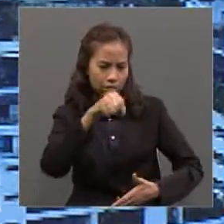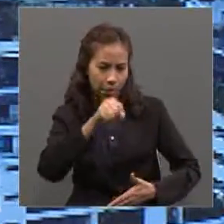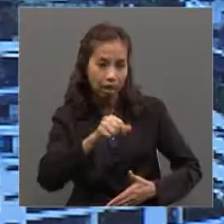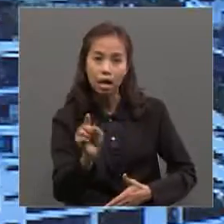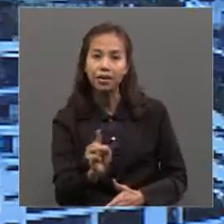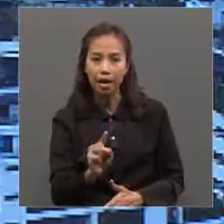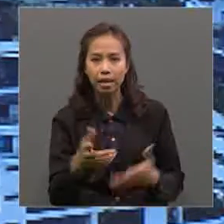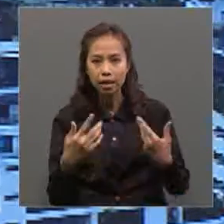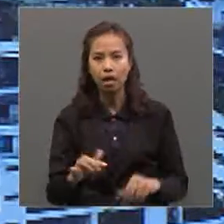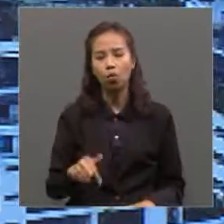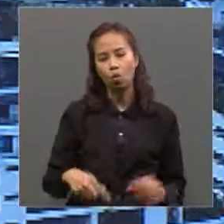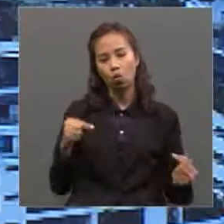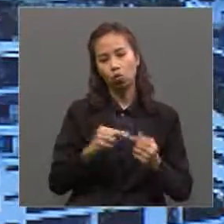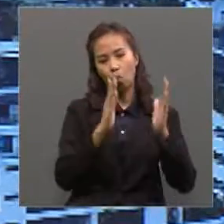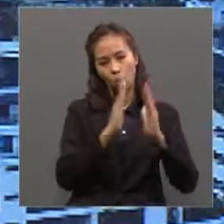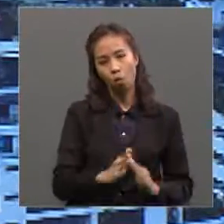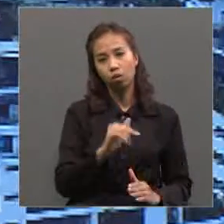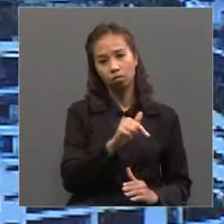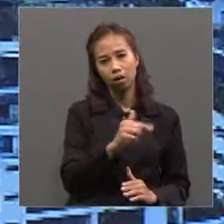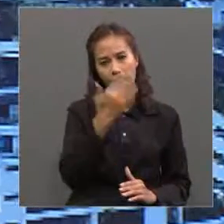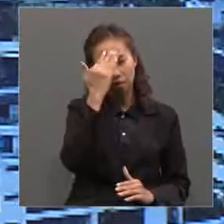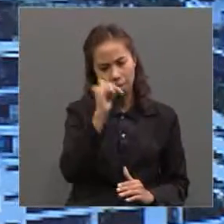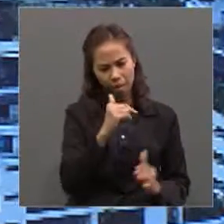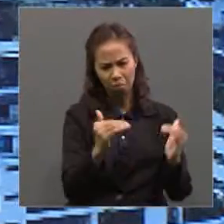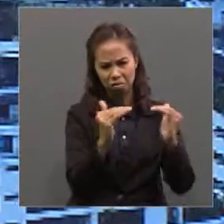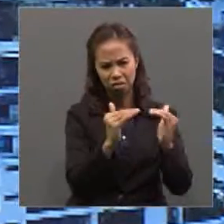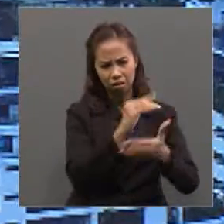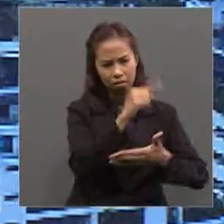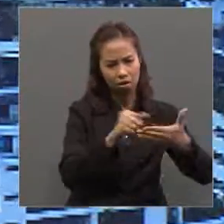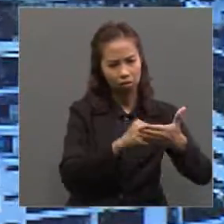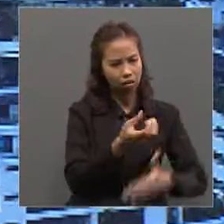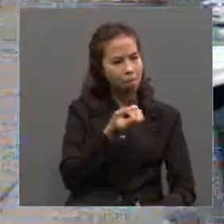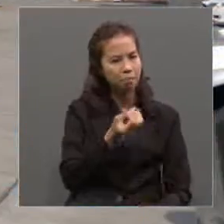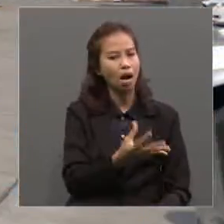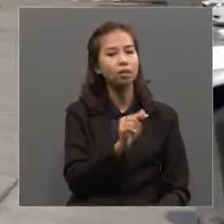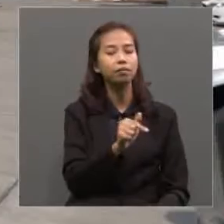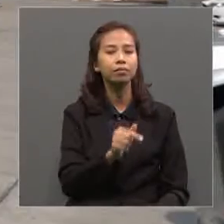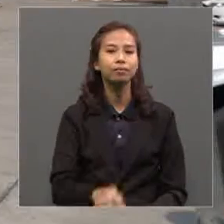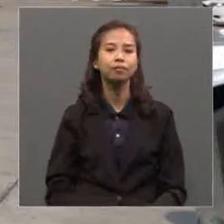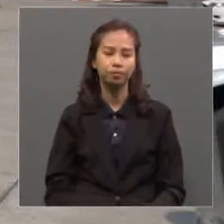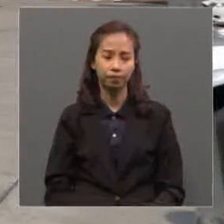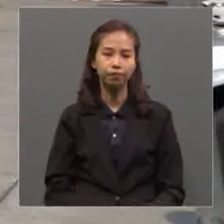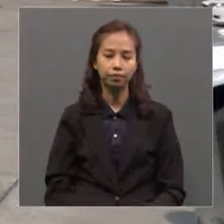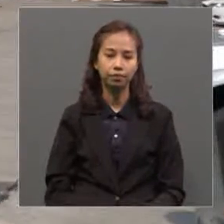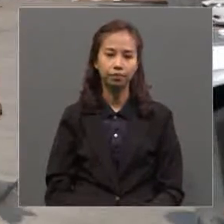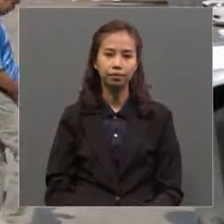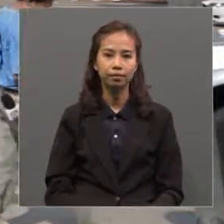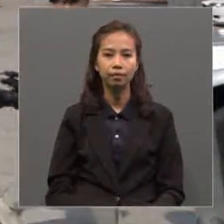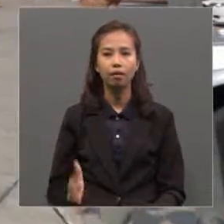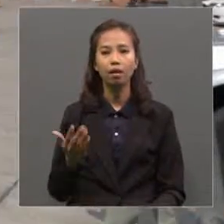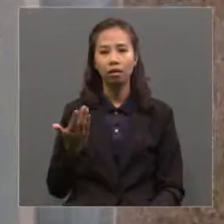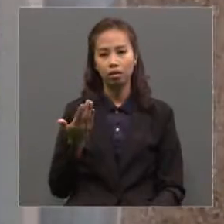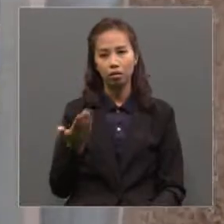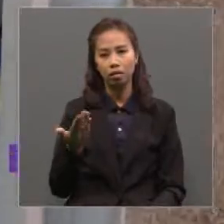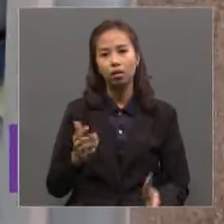ว่าจำนวนผู้ขอใช้สิทธิ์เลือกตั้งล่วงหน้าเนี่ยมากกว่าทุกเขตค่ะโดยเรื่องนี้นายอิทธิพลชนทราสิริ